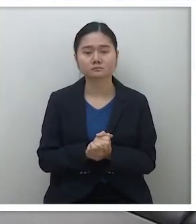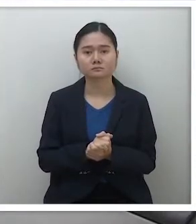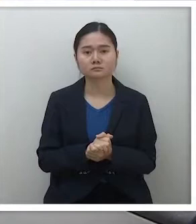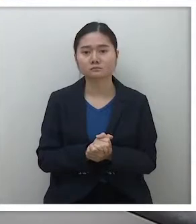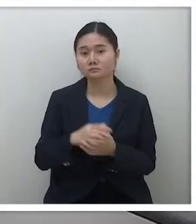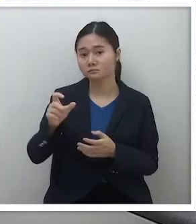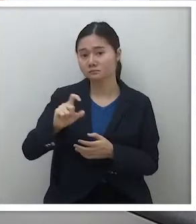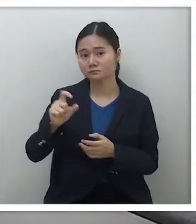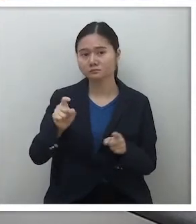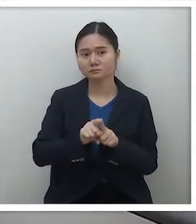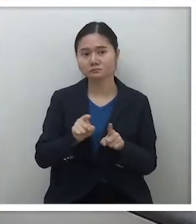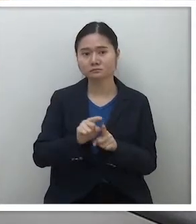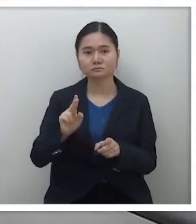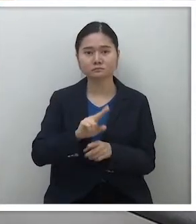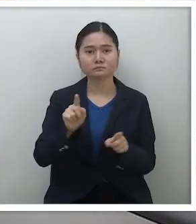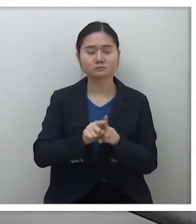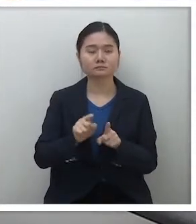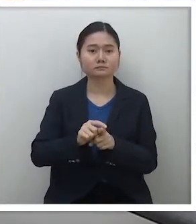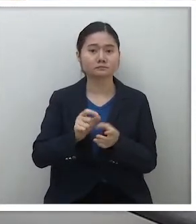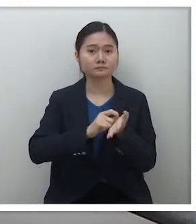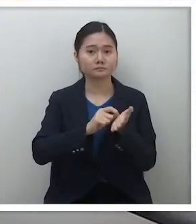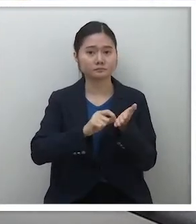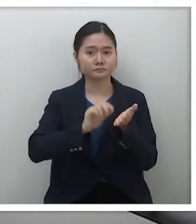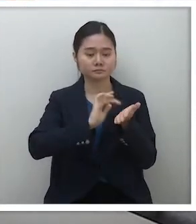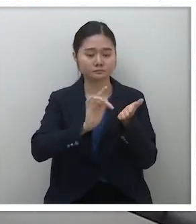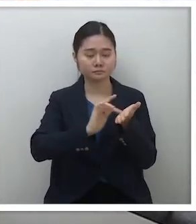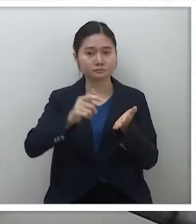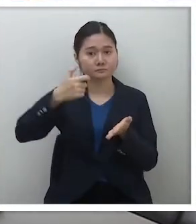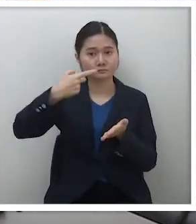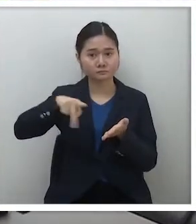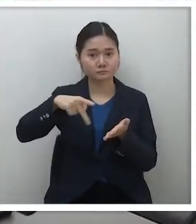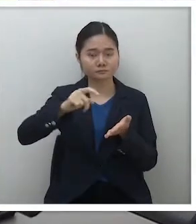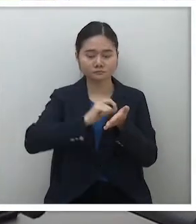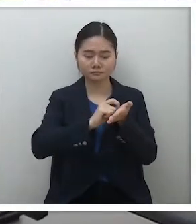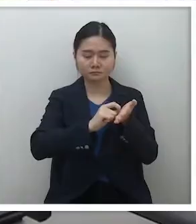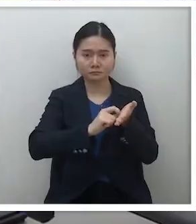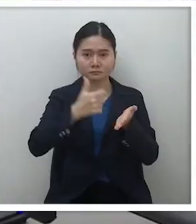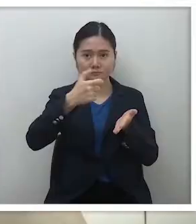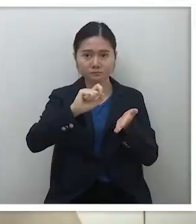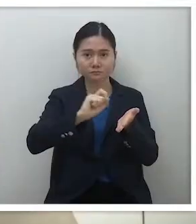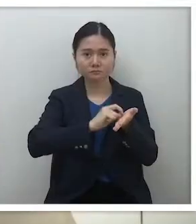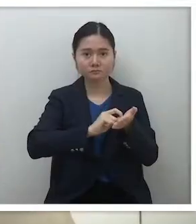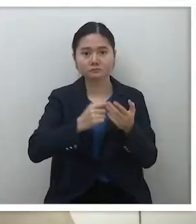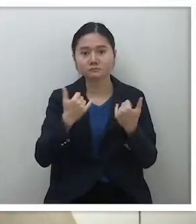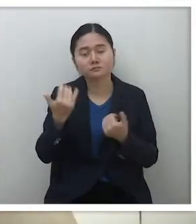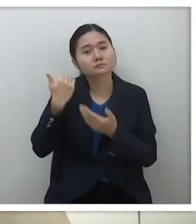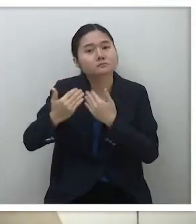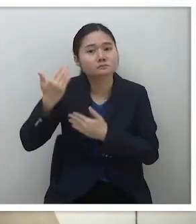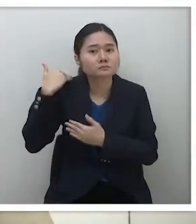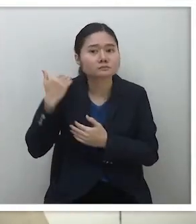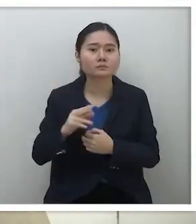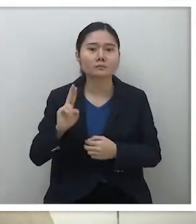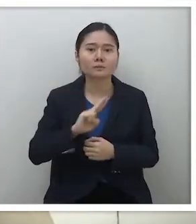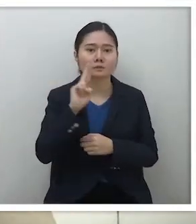ที่เป็นแท็บเล็ตแบบนี้นะครับเรียกว่าเมาส์ปากกาซึ่งในยุคอดีตเนี่ยเรา